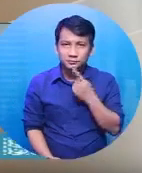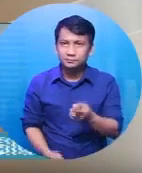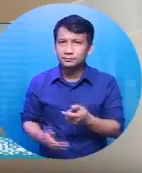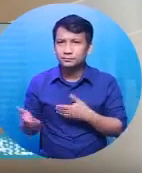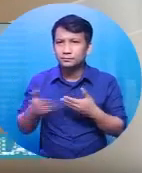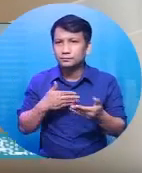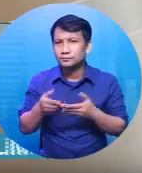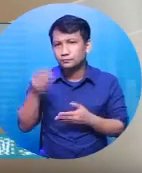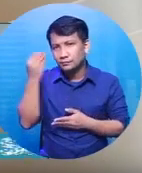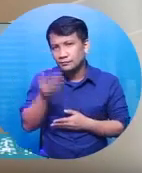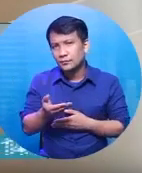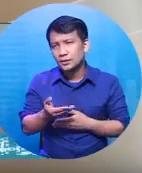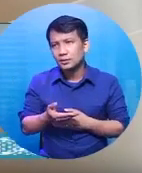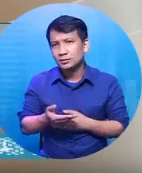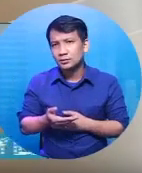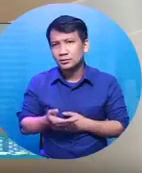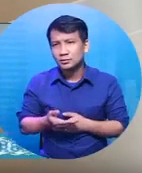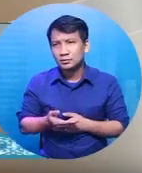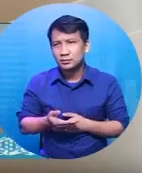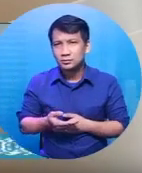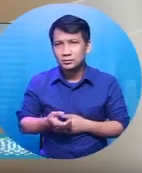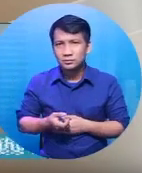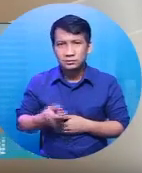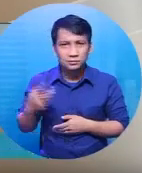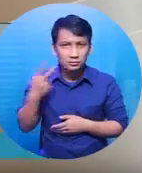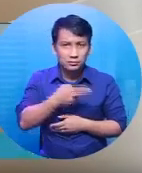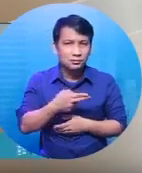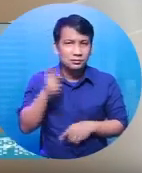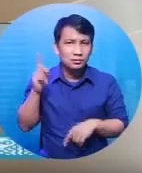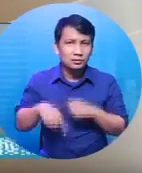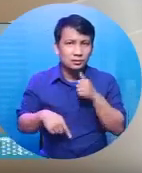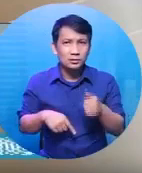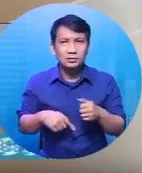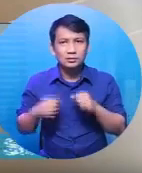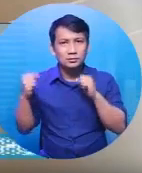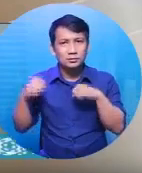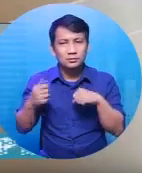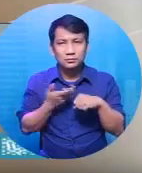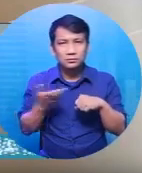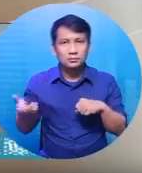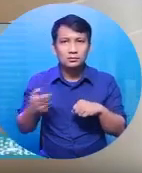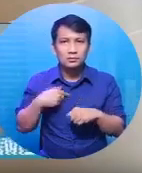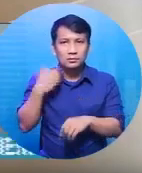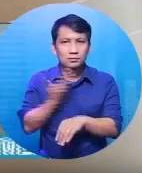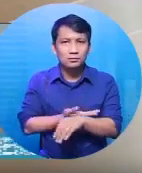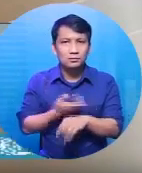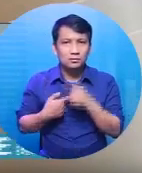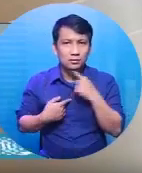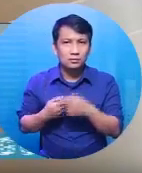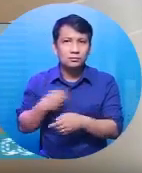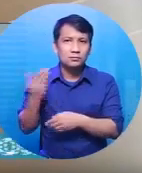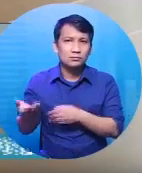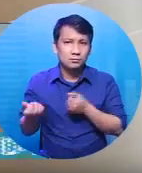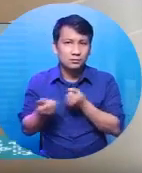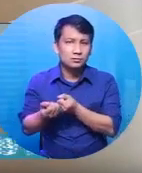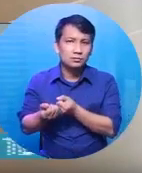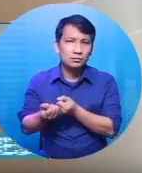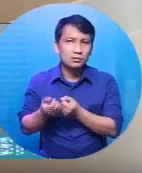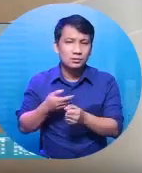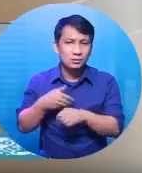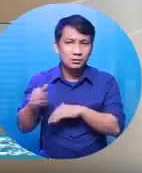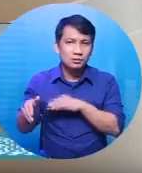Pinalo niya ako ng martilyo sa ulo, pinlaing tosan niya ako ng kutsilyo. Kaya po hindi kami magkasundo niya. Pero bilang anak po, nagbibigay pa rin ako. Binigyan ko yan,